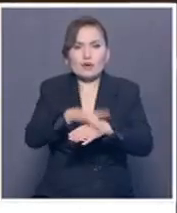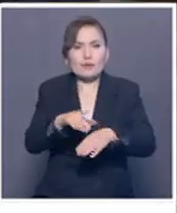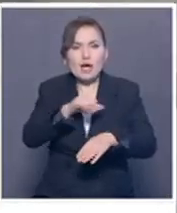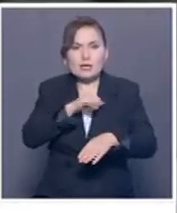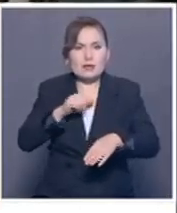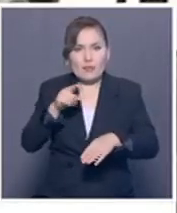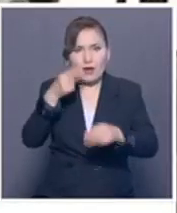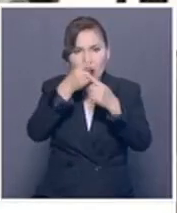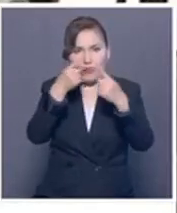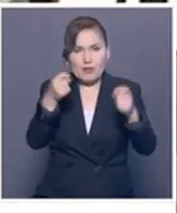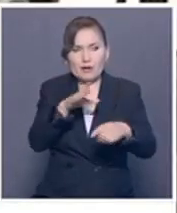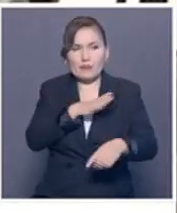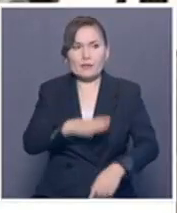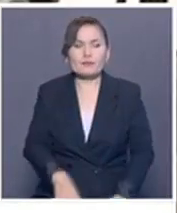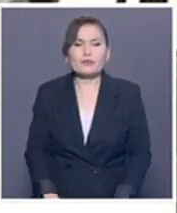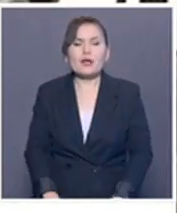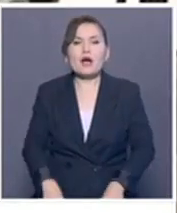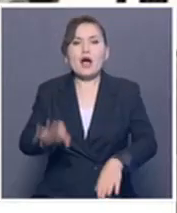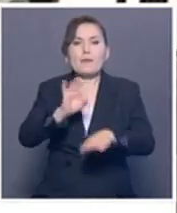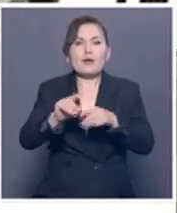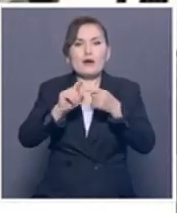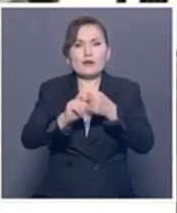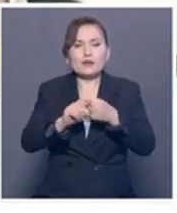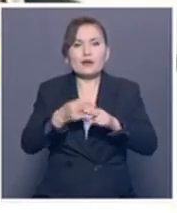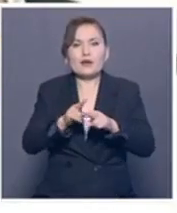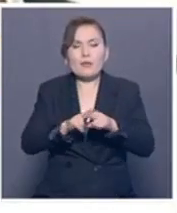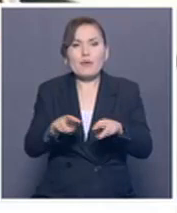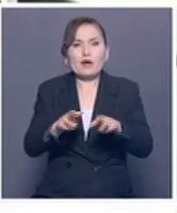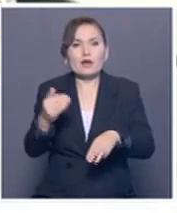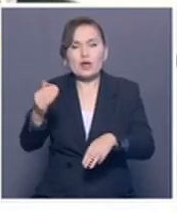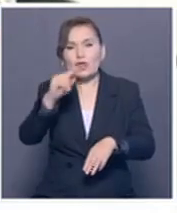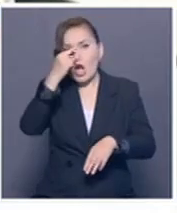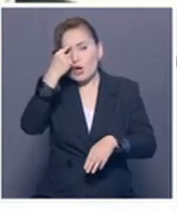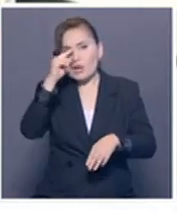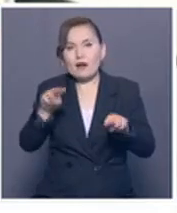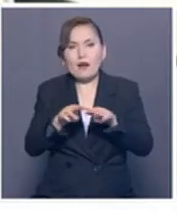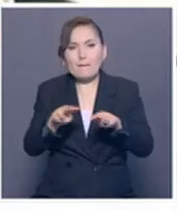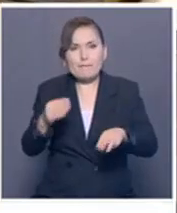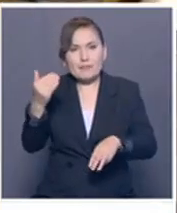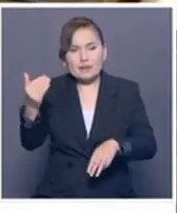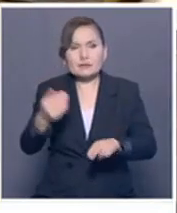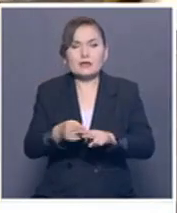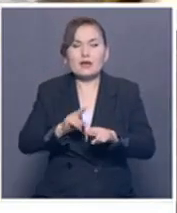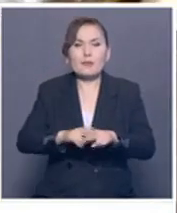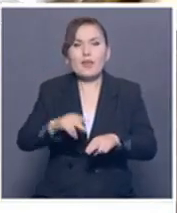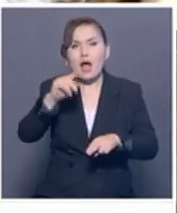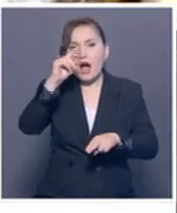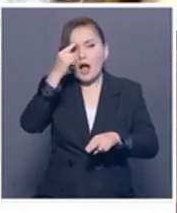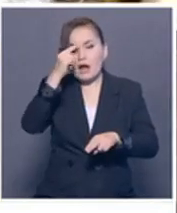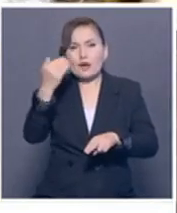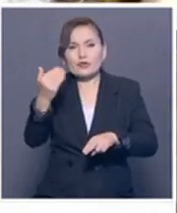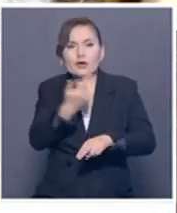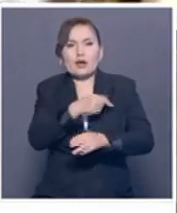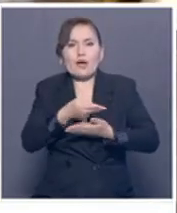хабарлады. Індеттің ілмегіне іліккен тағы бір саясаткер Үндістан ішкі істер министрі Амит Шах. Ауруханада ем қабылдап жатқан